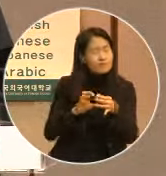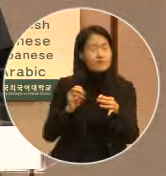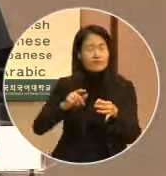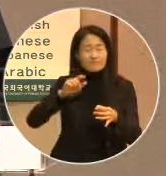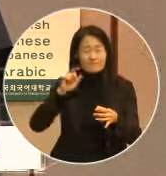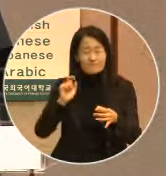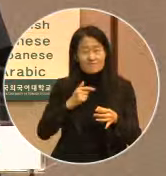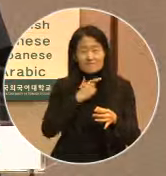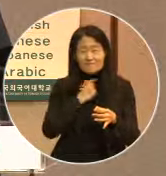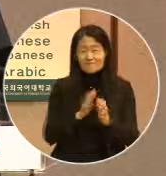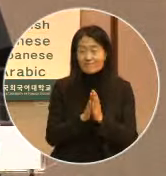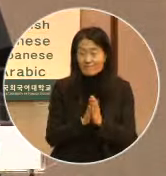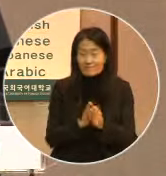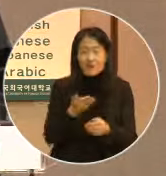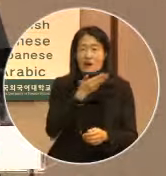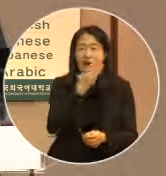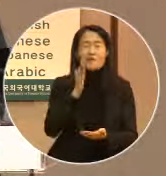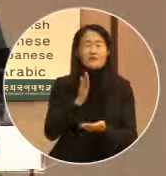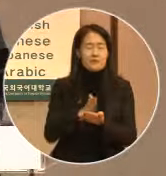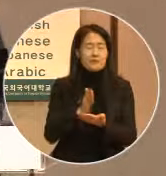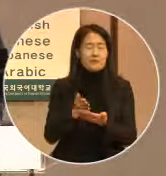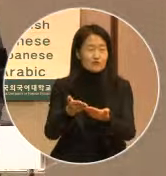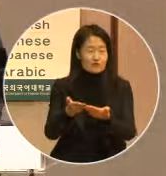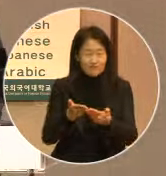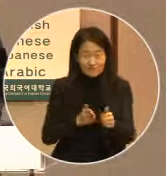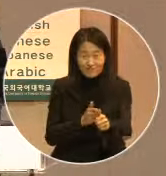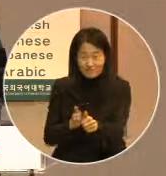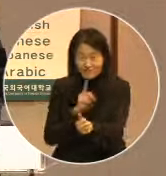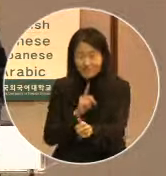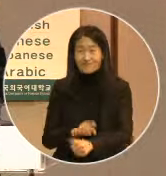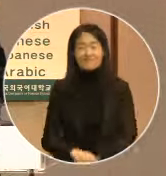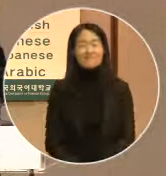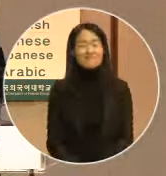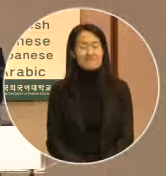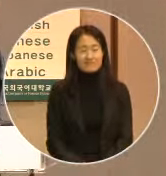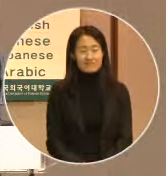힘찬 성원을 아끼지 말아 주시기 바라겠습니다.